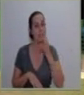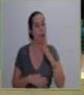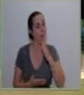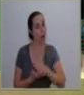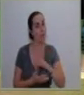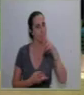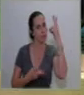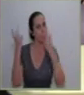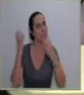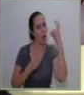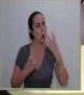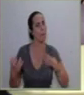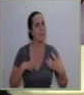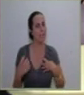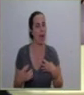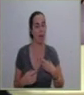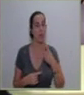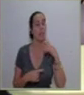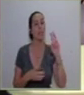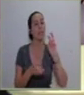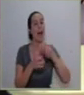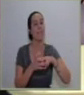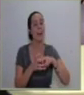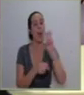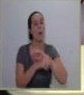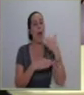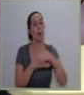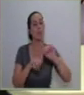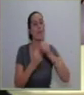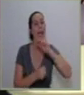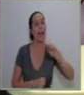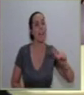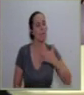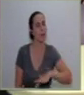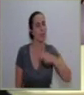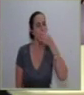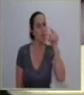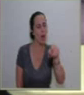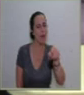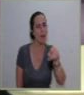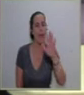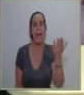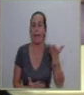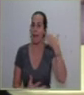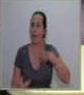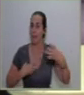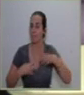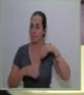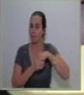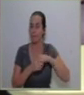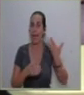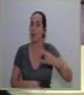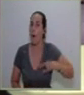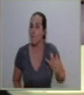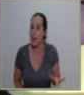כבר צברה הרבה ניסיון במשחק, השנה היא הצטרפה לעונה האחרונה של שוברי גלים, ורצינו לשאול אותך גם איך היה לשחק בסדרה, איך היו